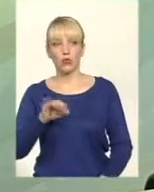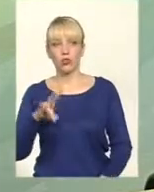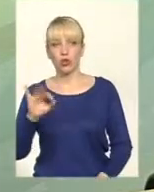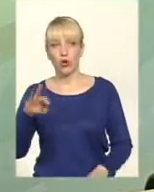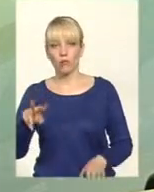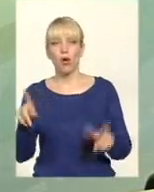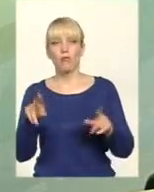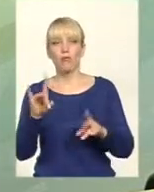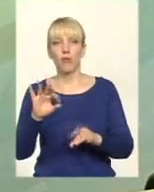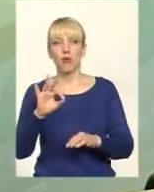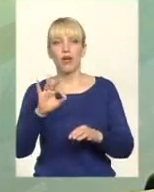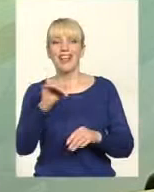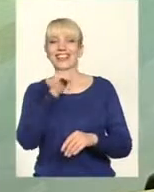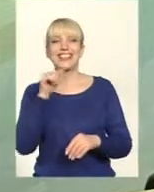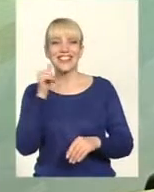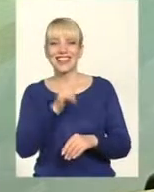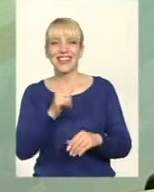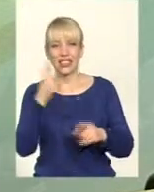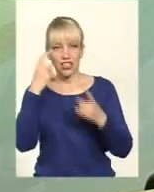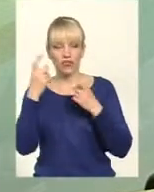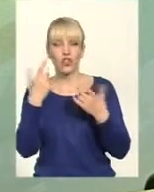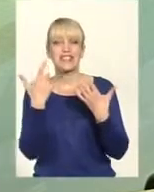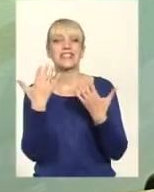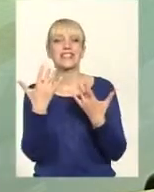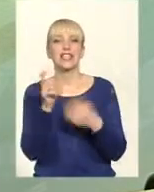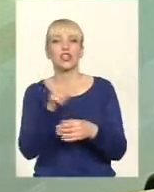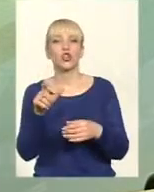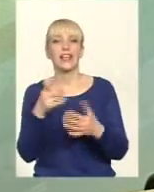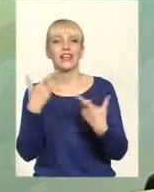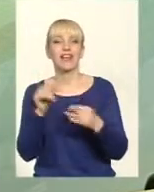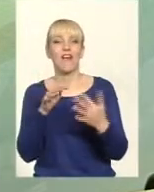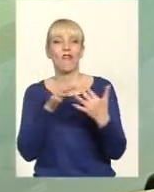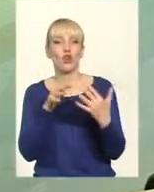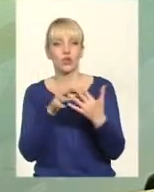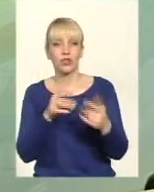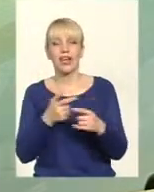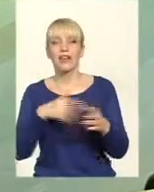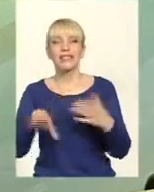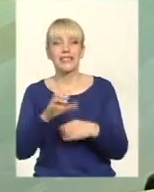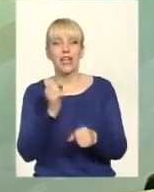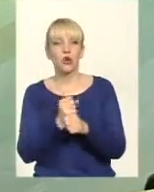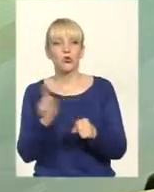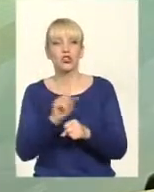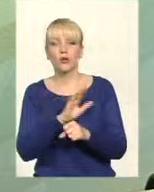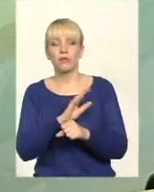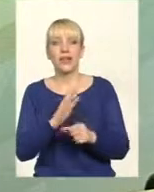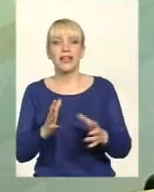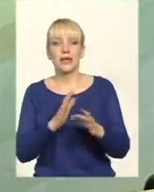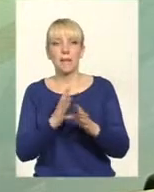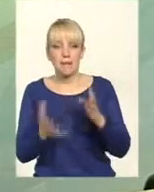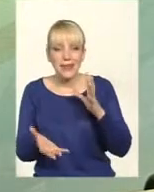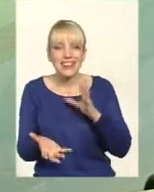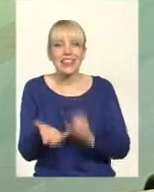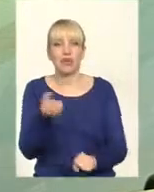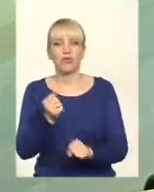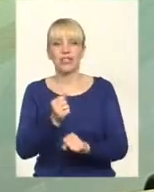що засекретити інформацію, скільки взагалі людей, де як воює. Тобто все робиться для того, щоб підтримувати нестабільність нашої держави.